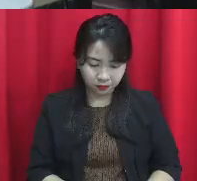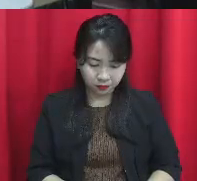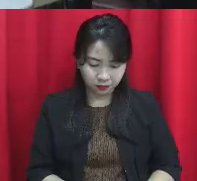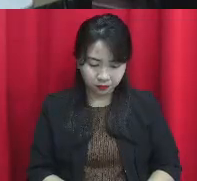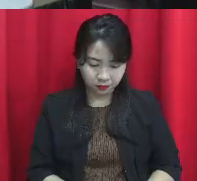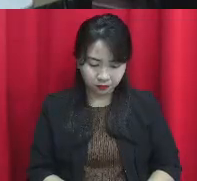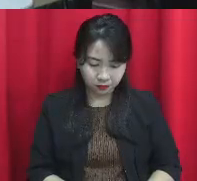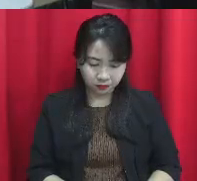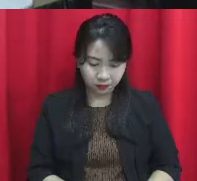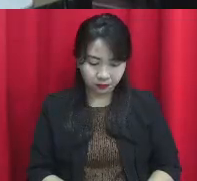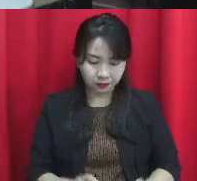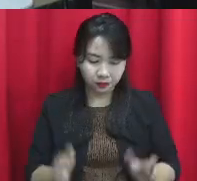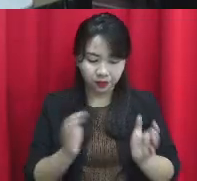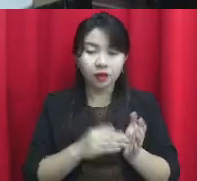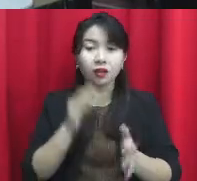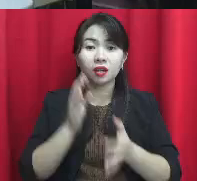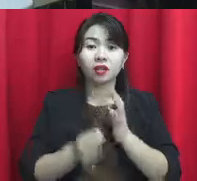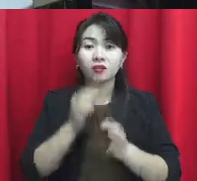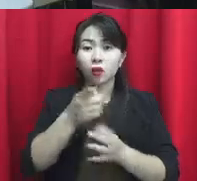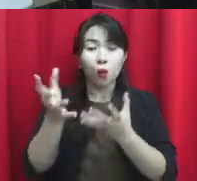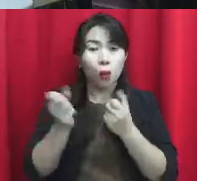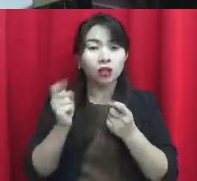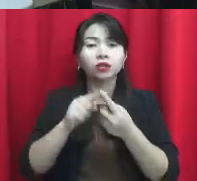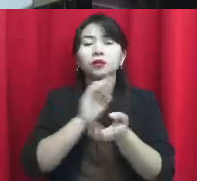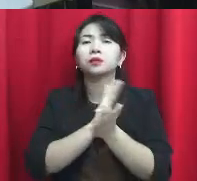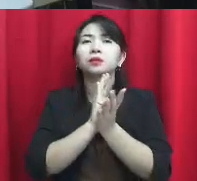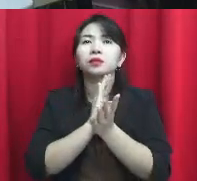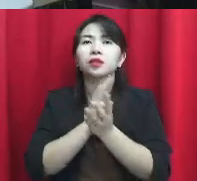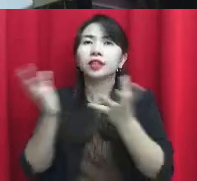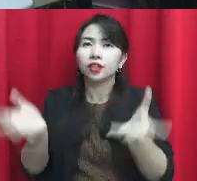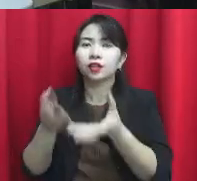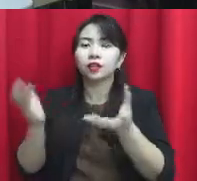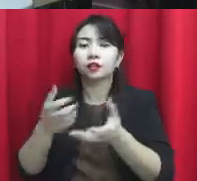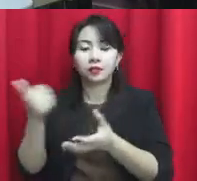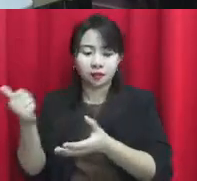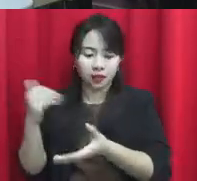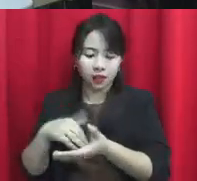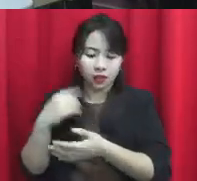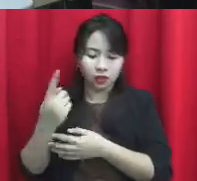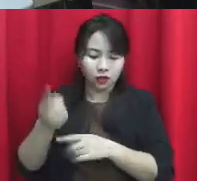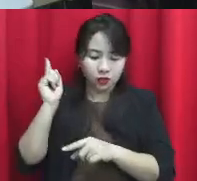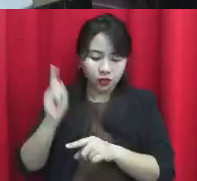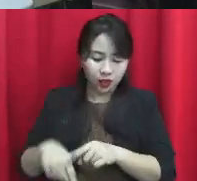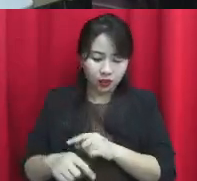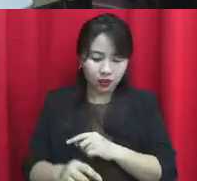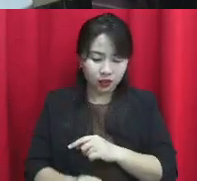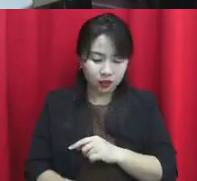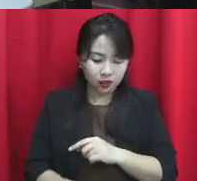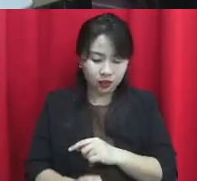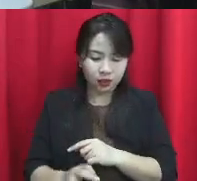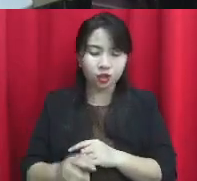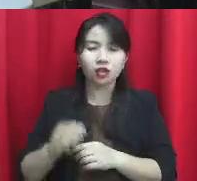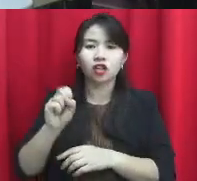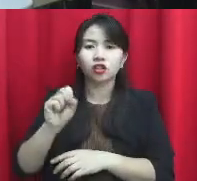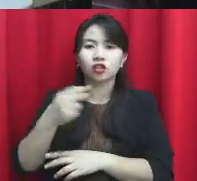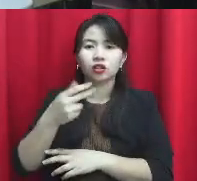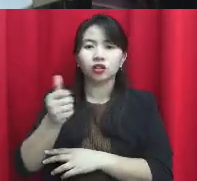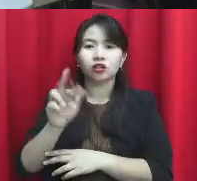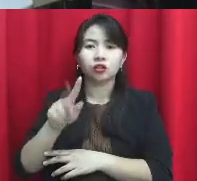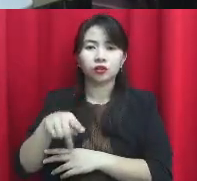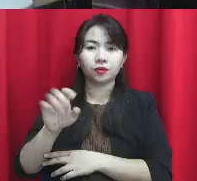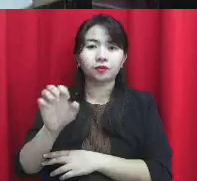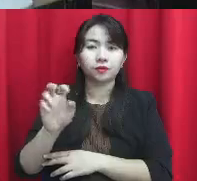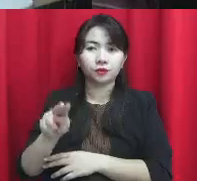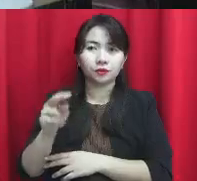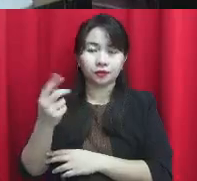to mali Yeah ' ba mali Kaya nga sabi ko nga sa inyo you cannot sharpen the Iron using wood ano papatalo